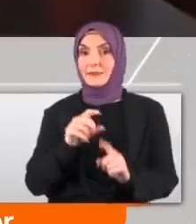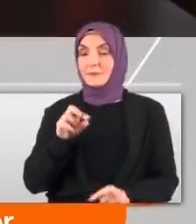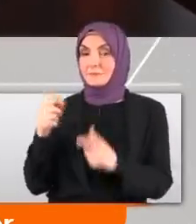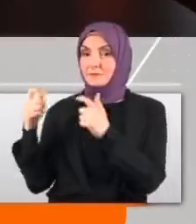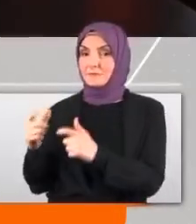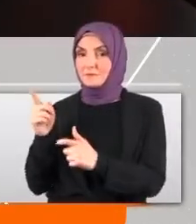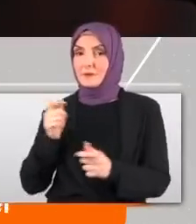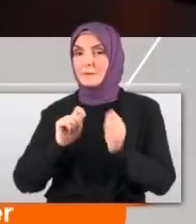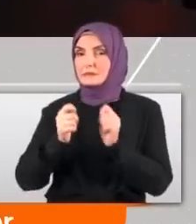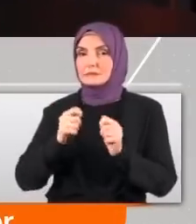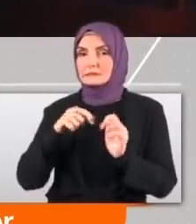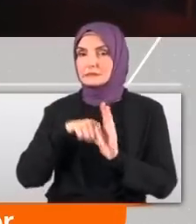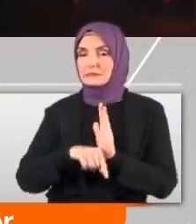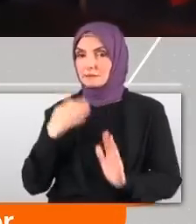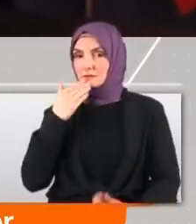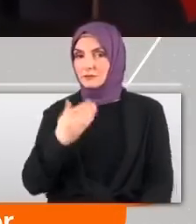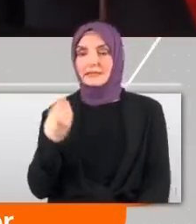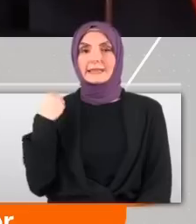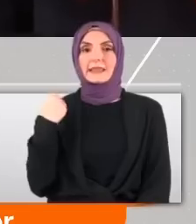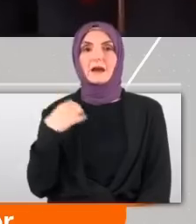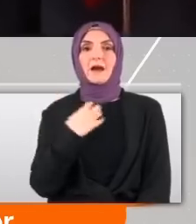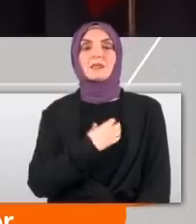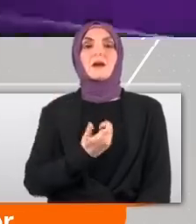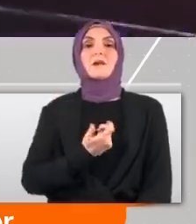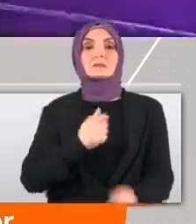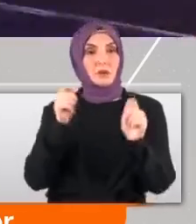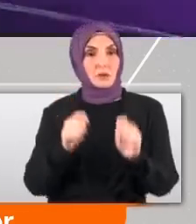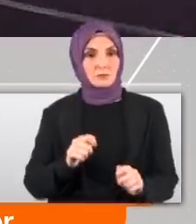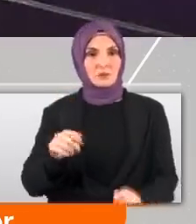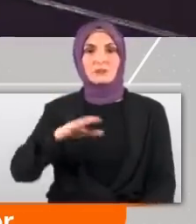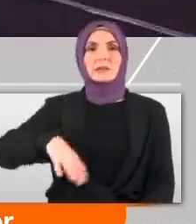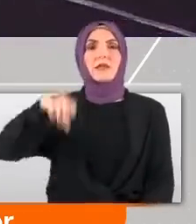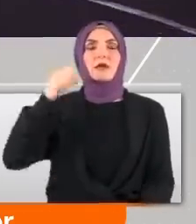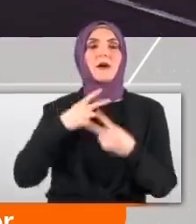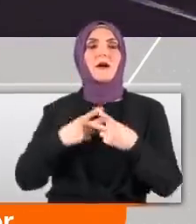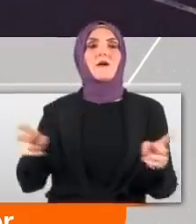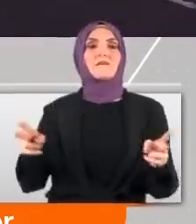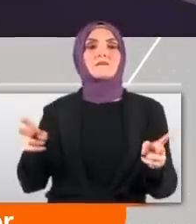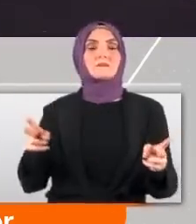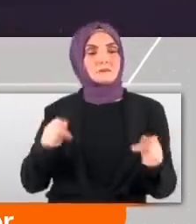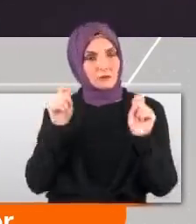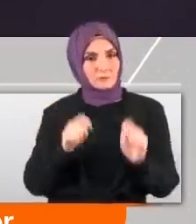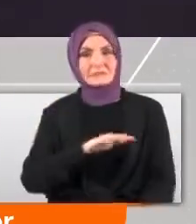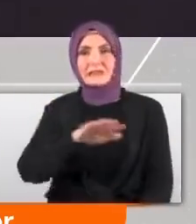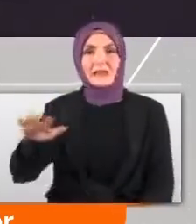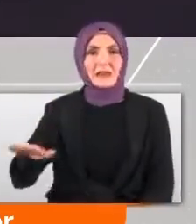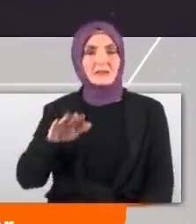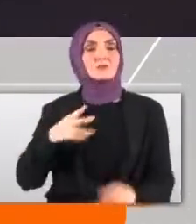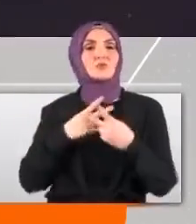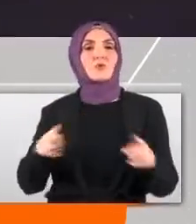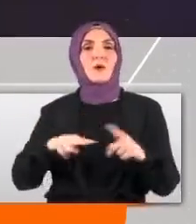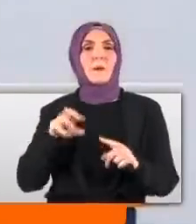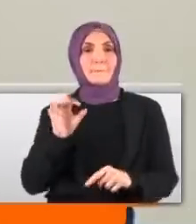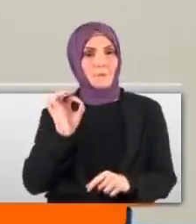Biz yeni bir anayasa yapacağız. Bir genel affı masaya yatıracağız. Herkese özgürlük, Öcalan dahil olmak üzere